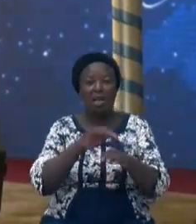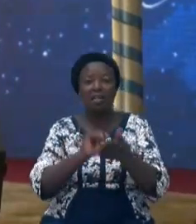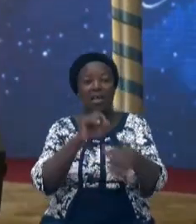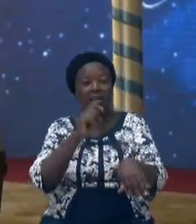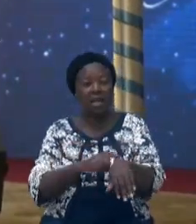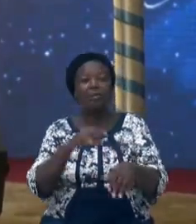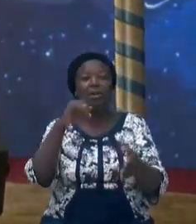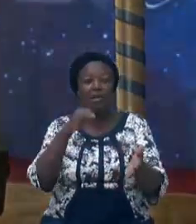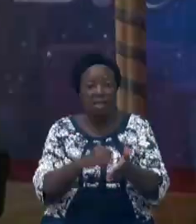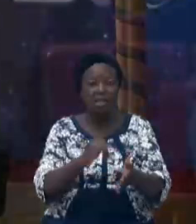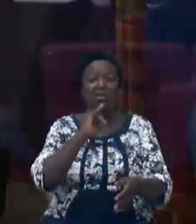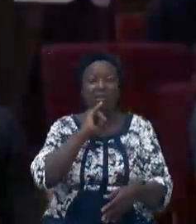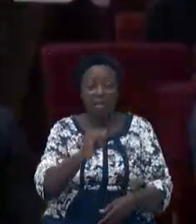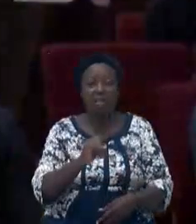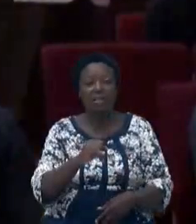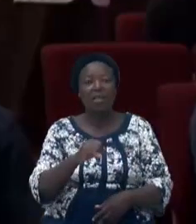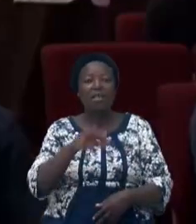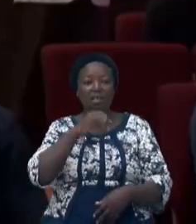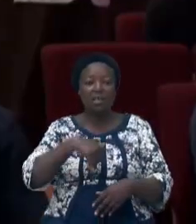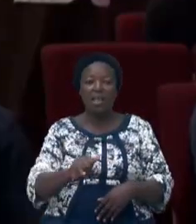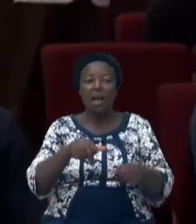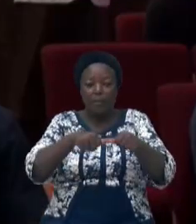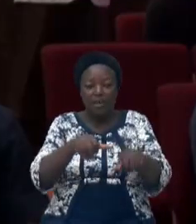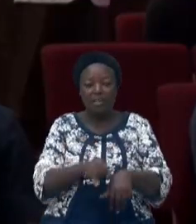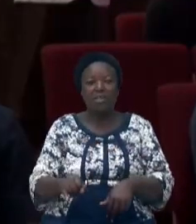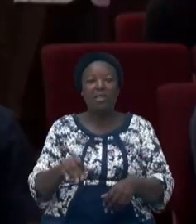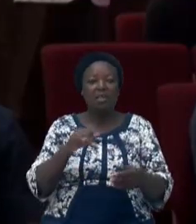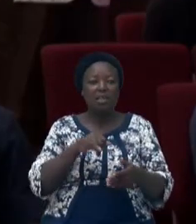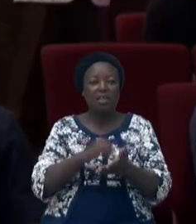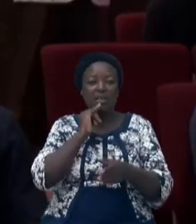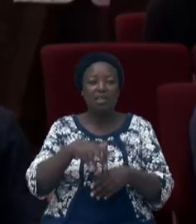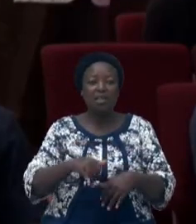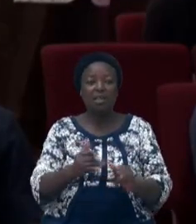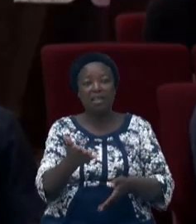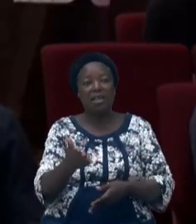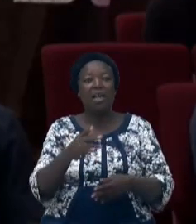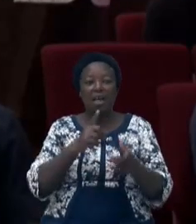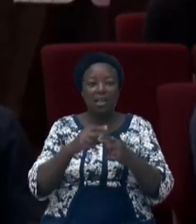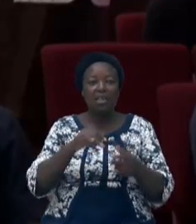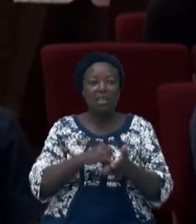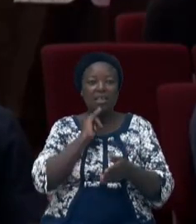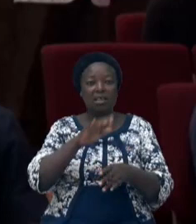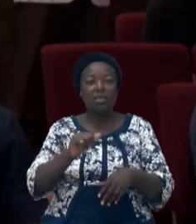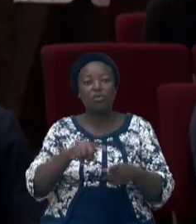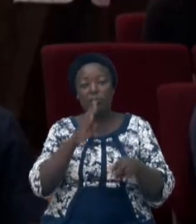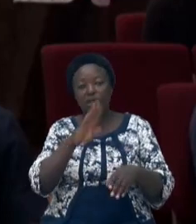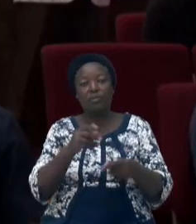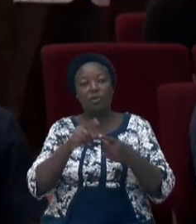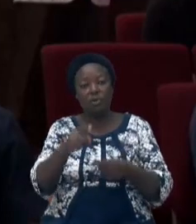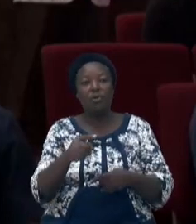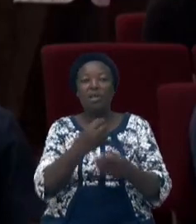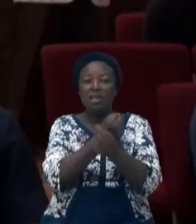ce que je veux a fait en ce moment c'était c'est admet toujours ses tuyaux